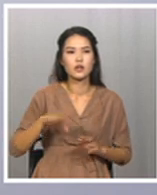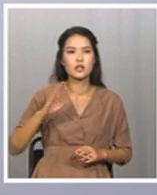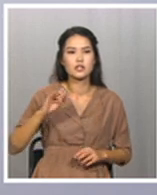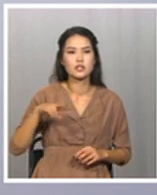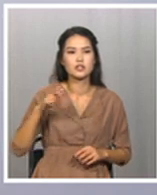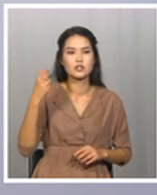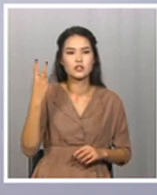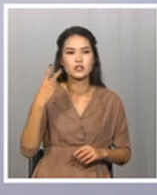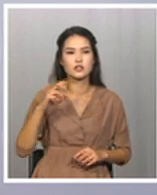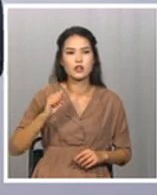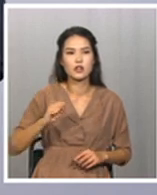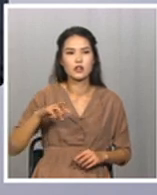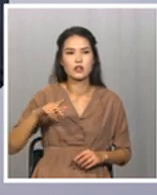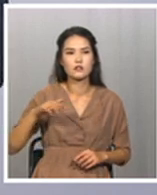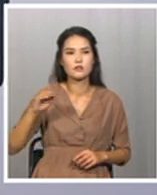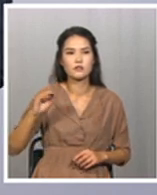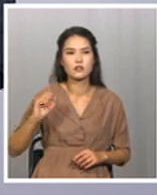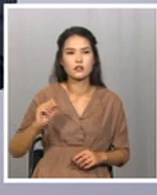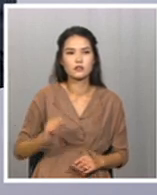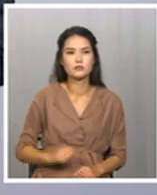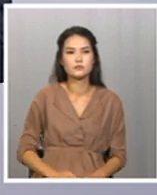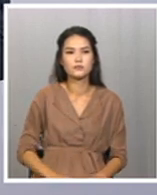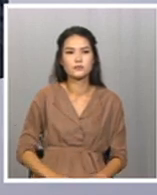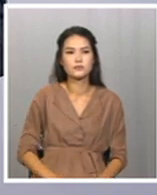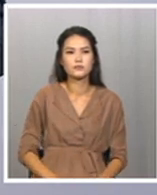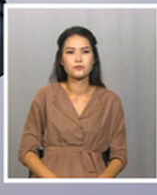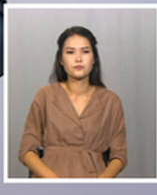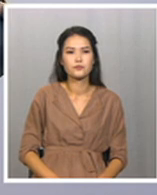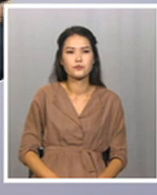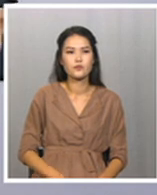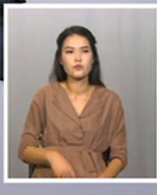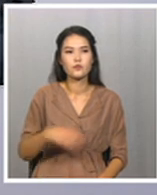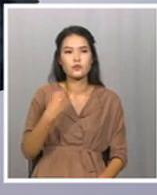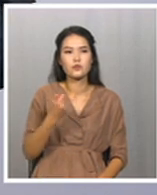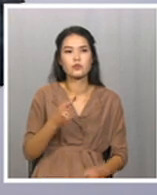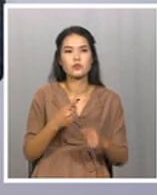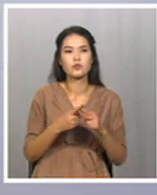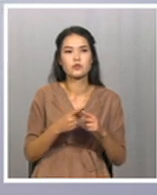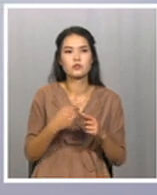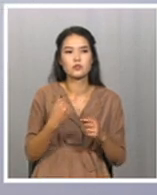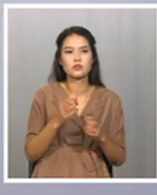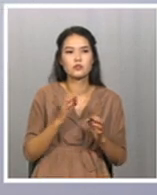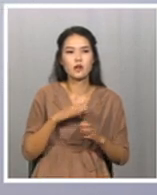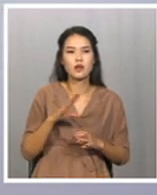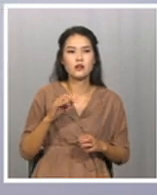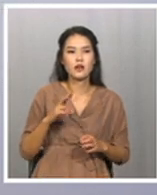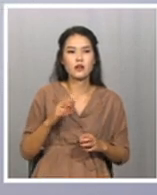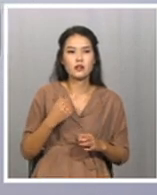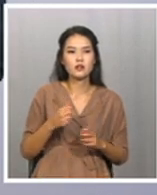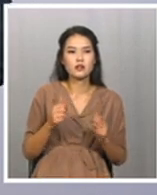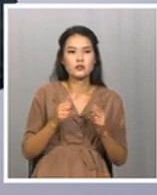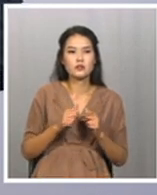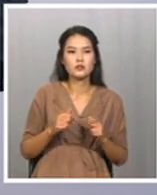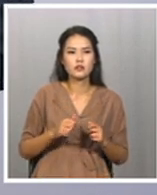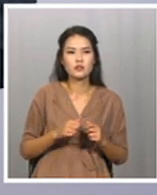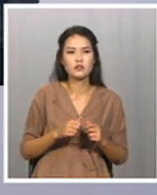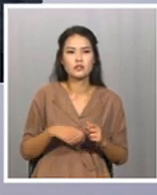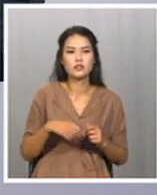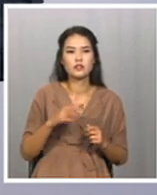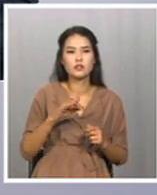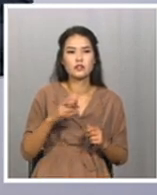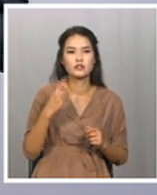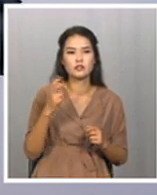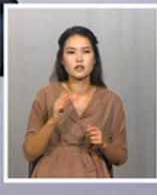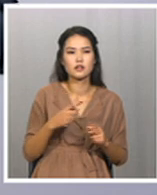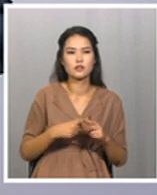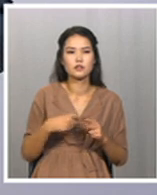квадрат альфаға. 1 қосылған тангенс квадрат альфа, немесе тангенс квадрат альфа қосылған 1, 1 бөлінген косинус квадрат